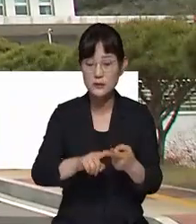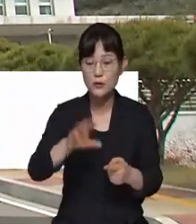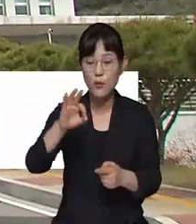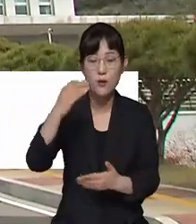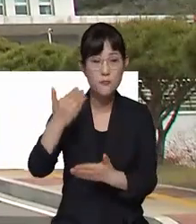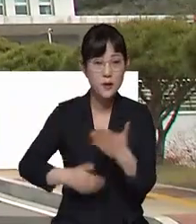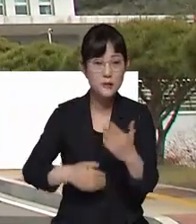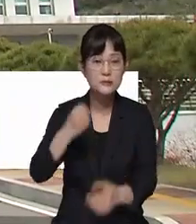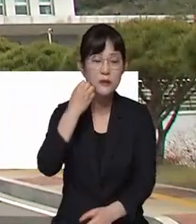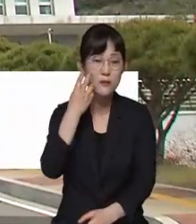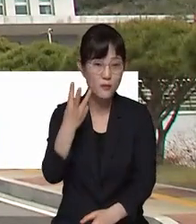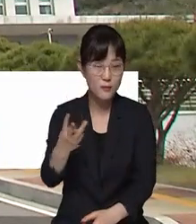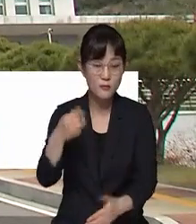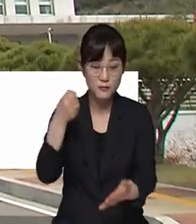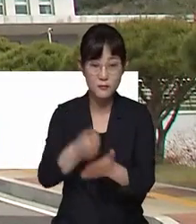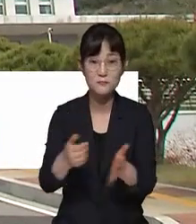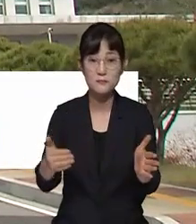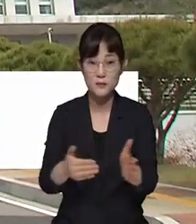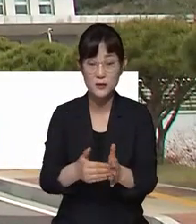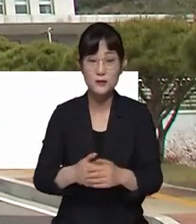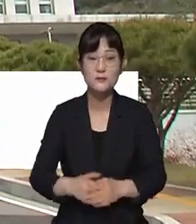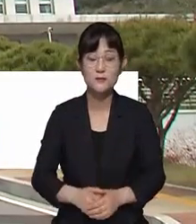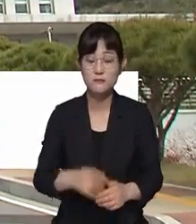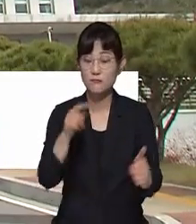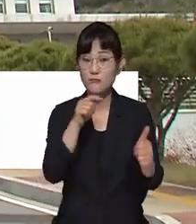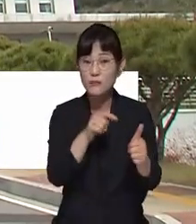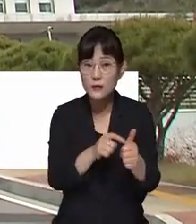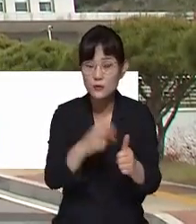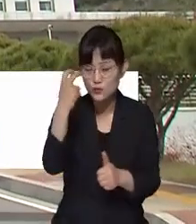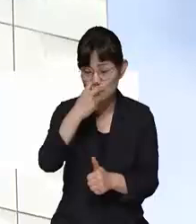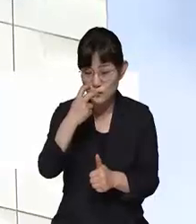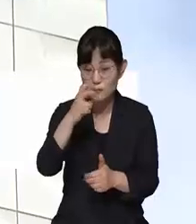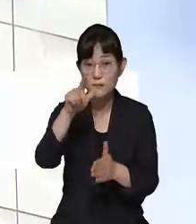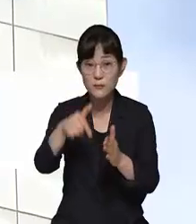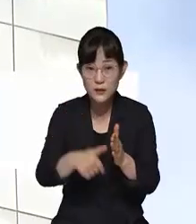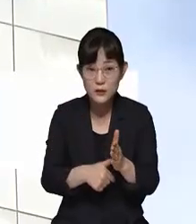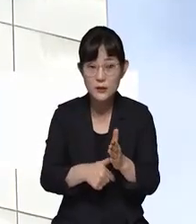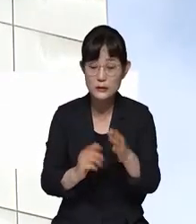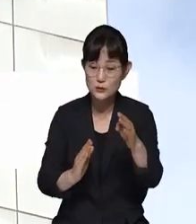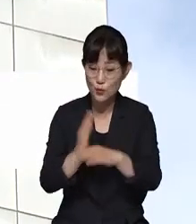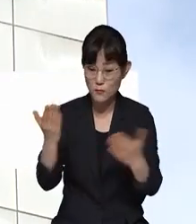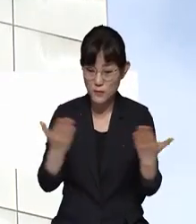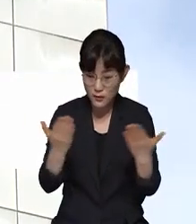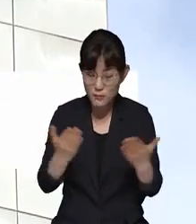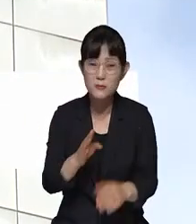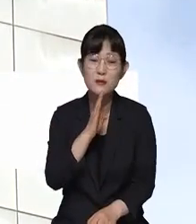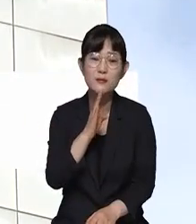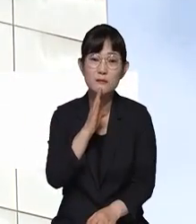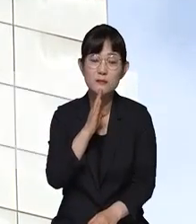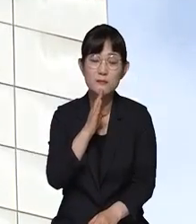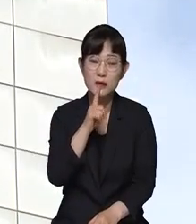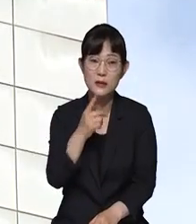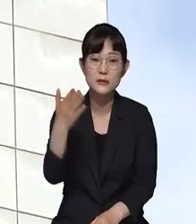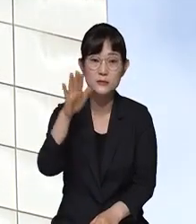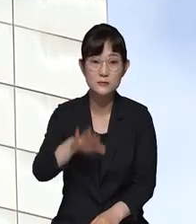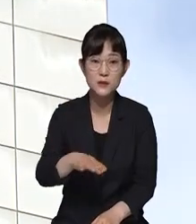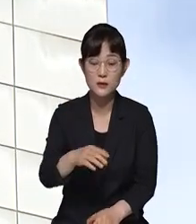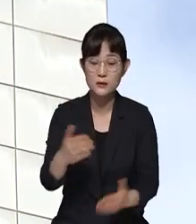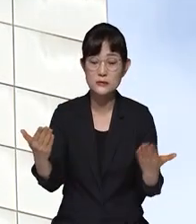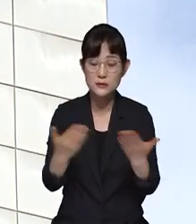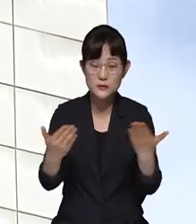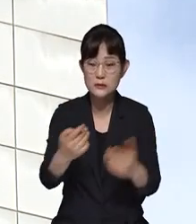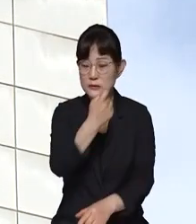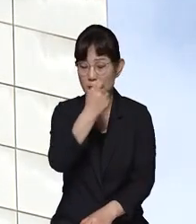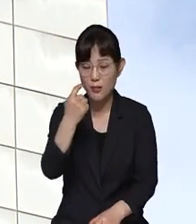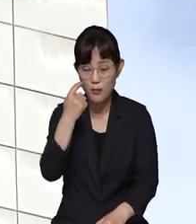감봉 3개월 처분을 했다고 밝혔습니다. A 경감은 조사 과정에서 실제 초과 근무를 했다고 주장했지만 구체적인 근무